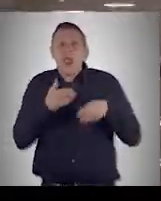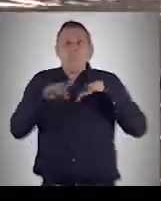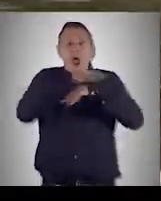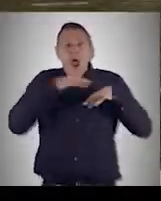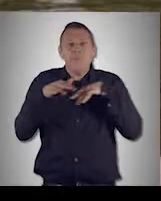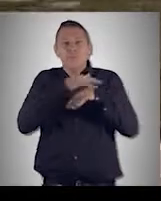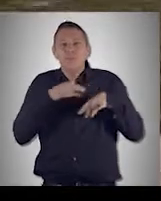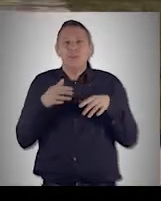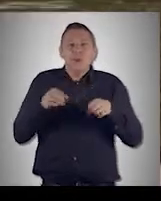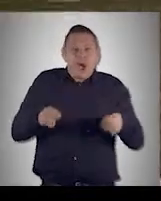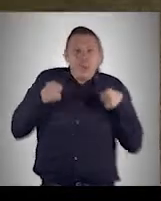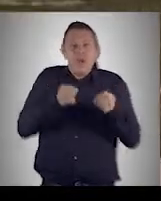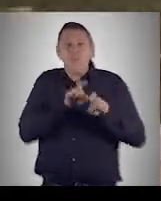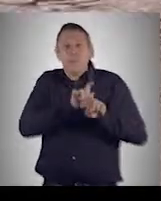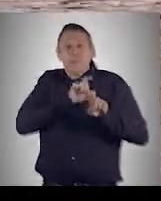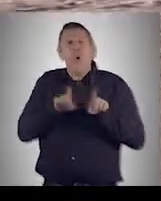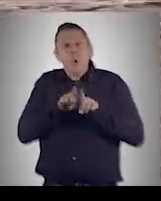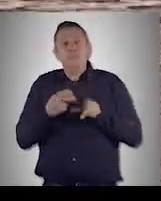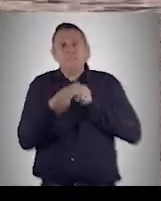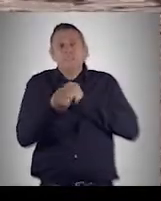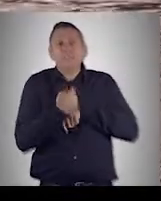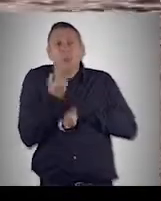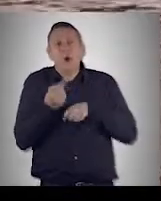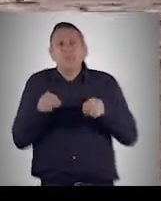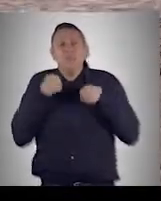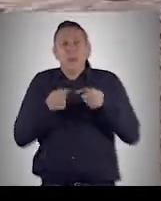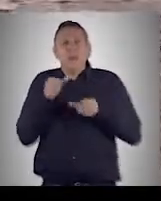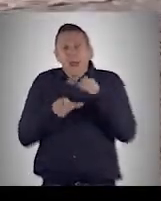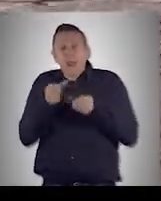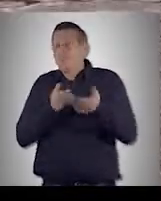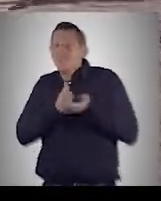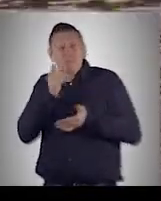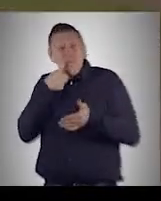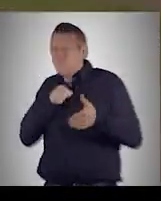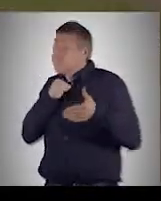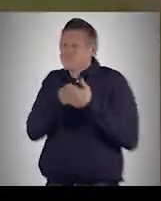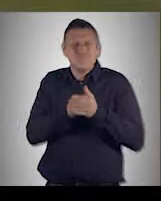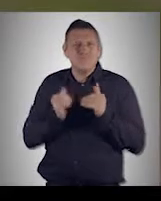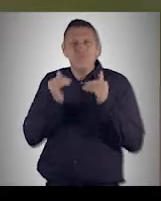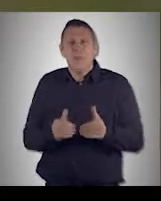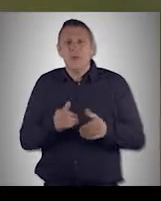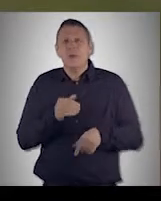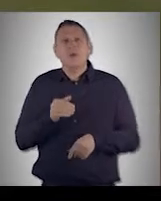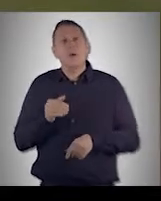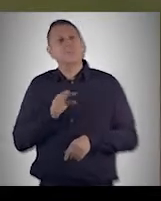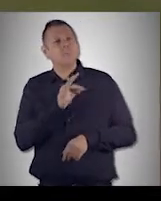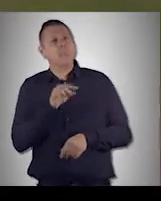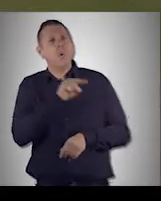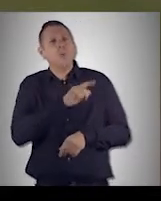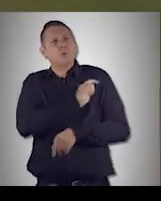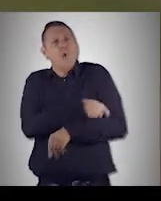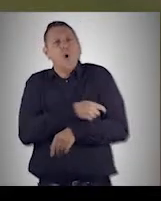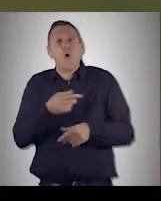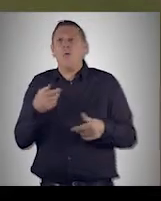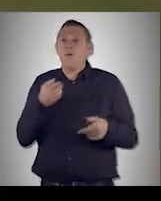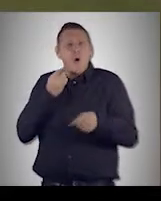amis, mais j'aime bien faire le skiff aussi. Si on a mal, on continue quand même. Ce qui est bien pour Théo, c'est que ce sport lui apporte